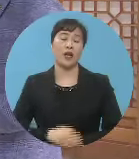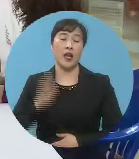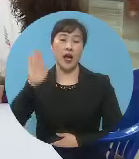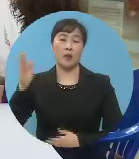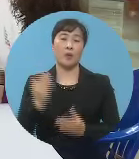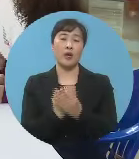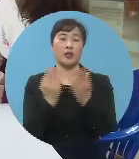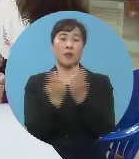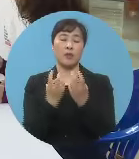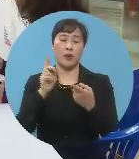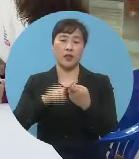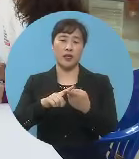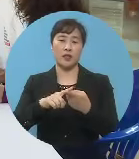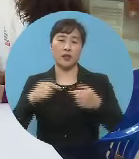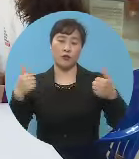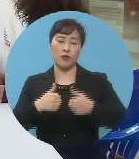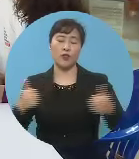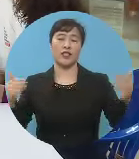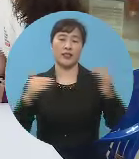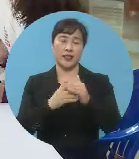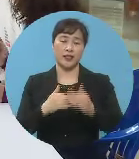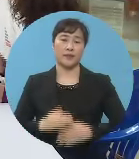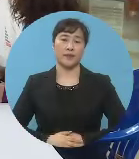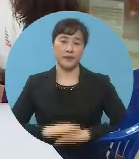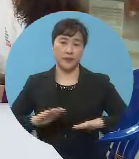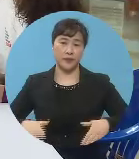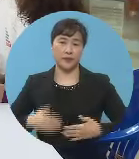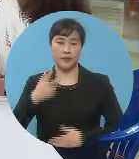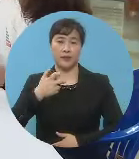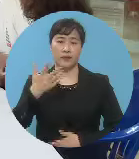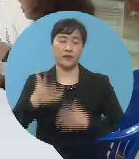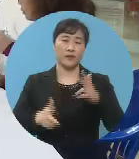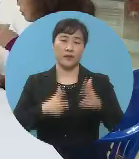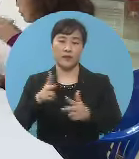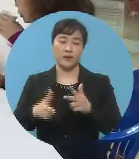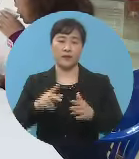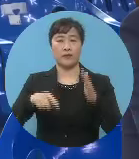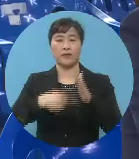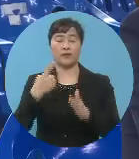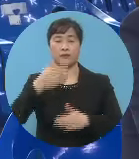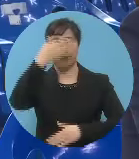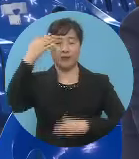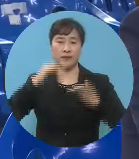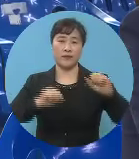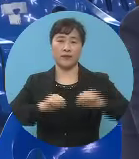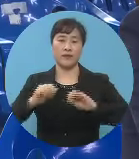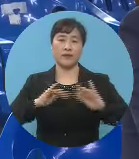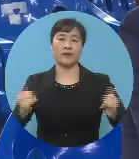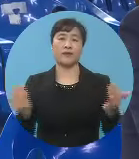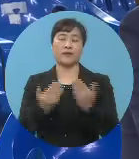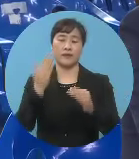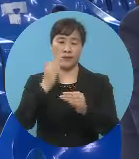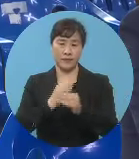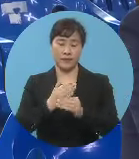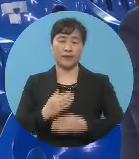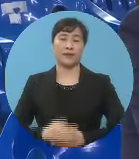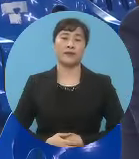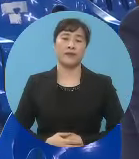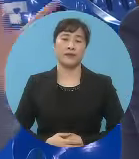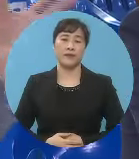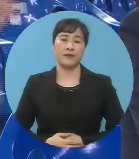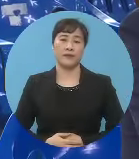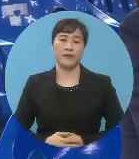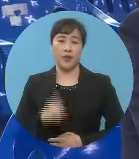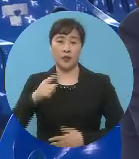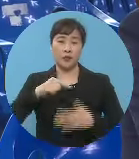점을 묻고 앞으로 발전 방안을 논의했습니다. 전남은 79개 사업장에 100여 명의 청년 활동가가 근무하고